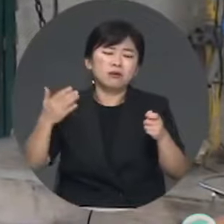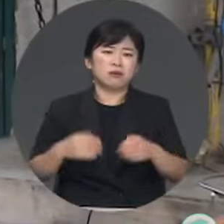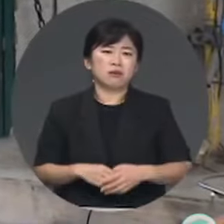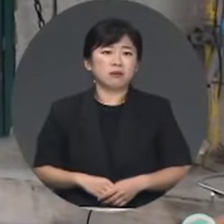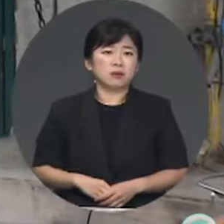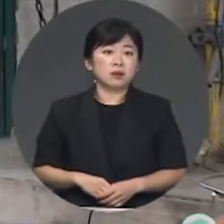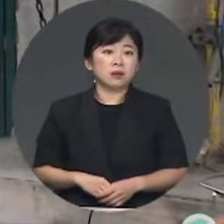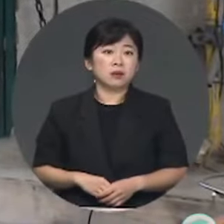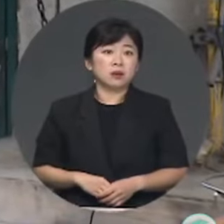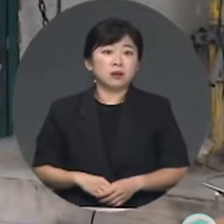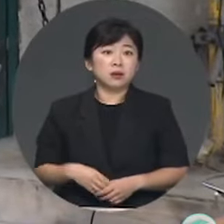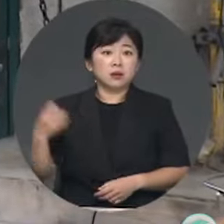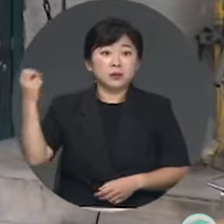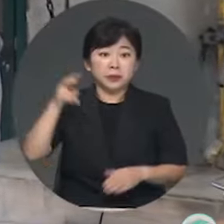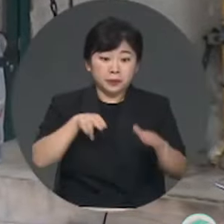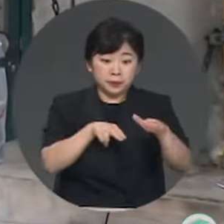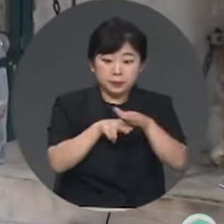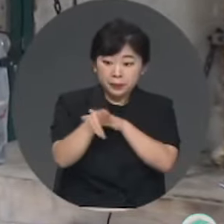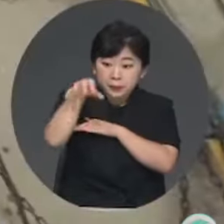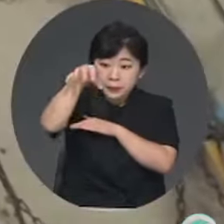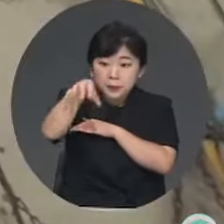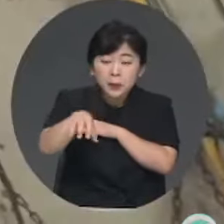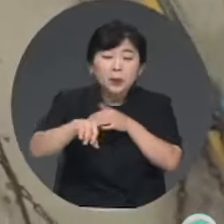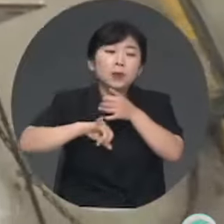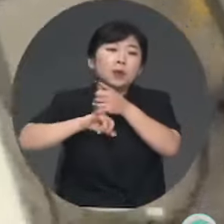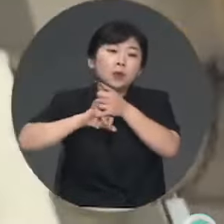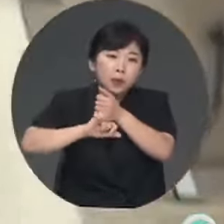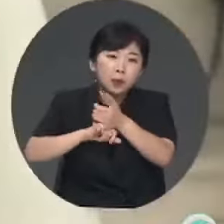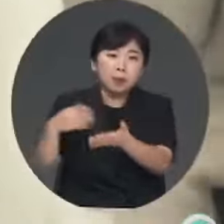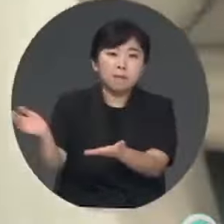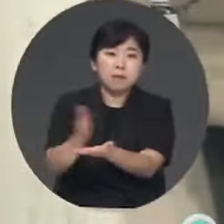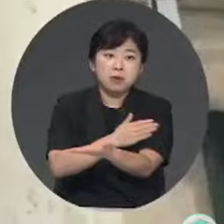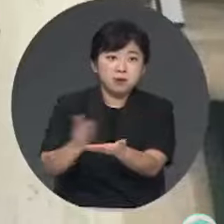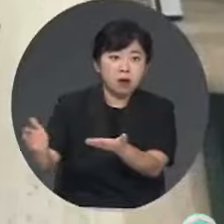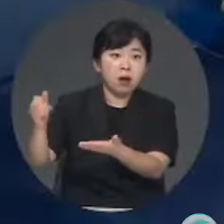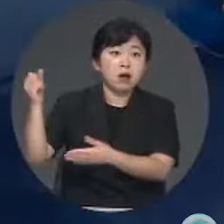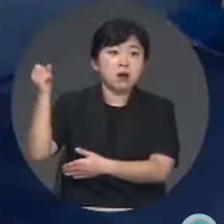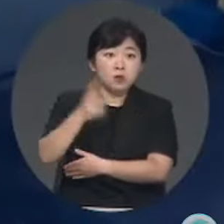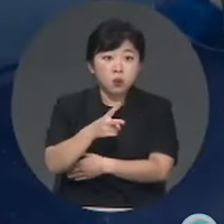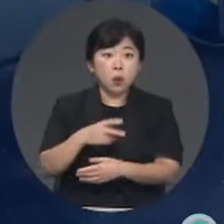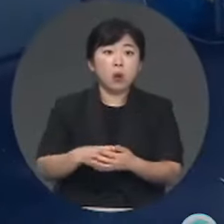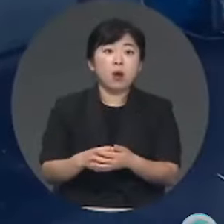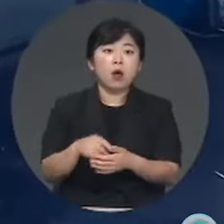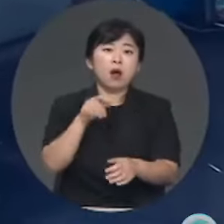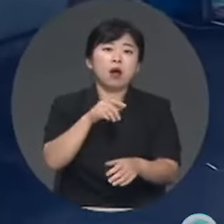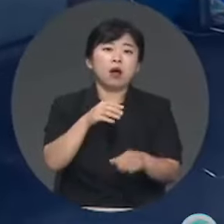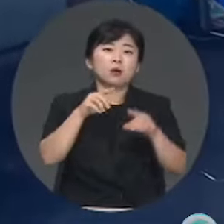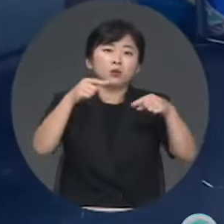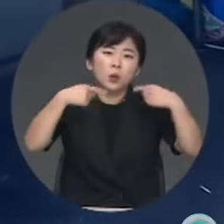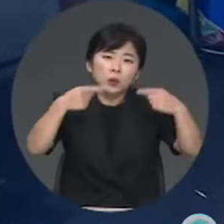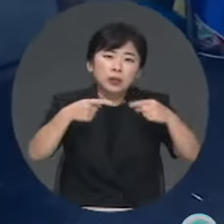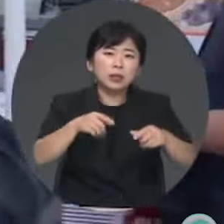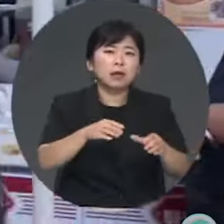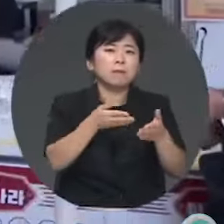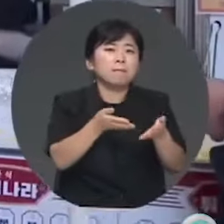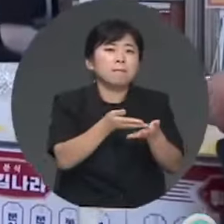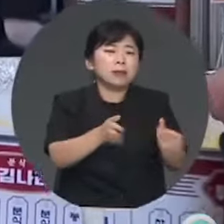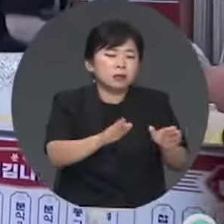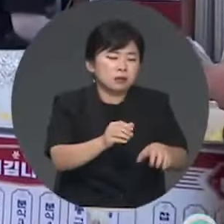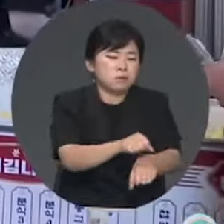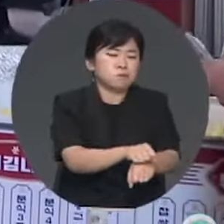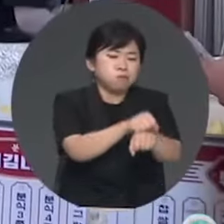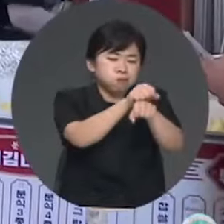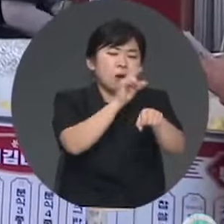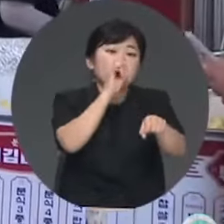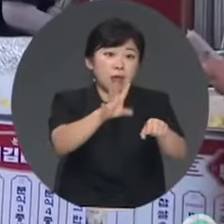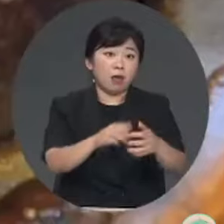났을 때를 대비해 대피로는 항상 비워둬야 하고 불쏘시개 역할을 할 수 있는 종이나 상자를 쌓아둬선 안 됩니다.